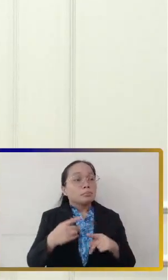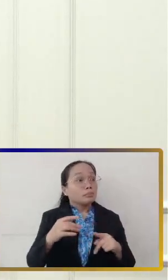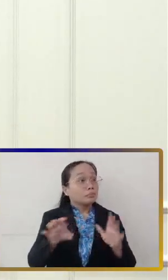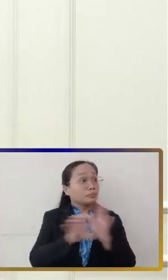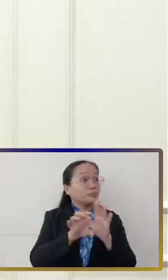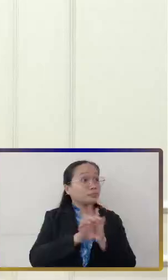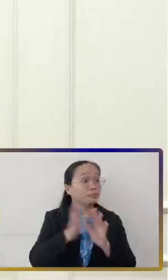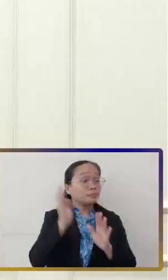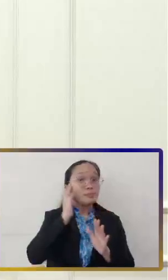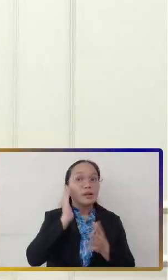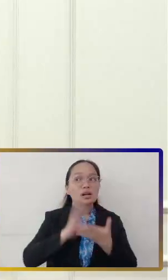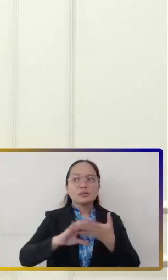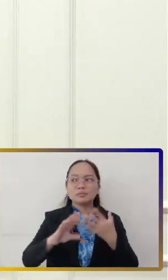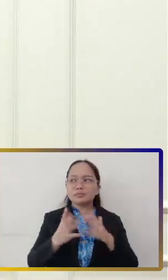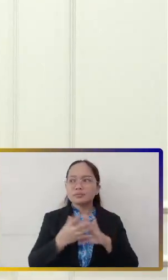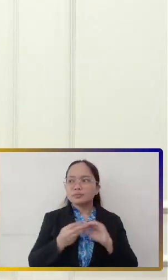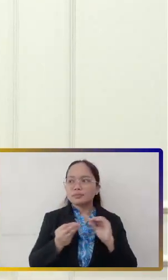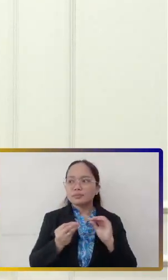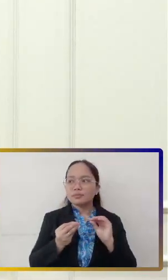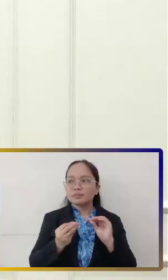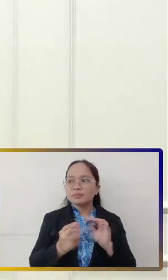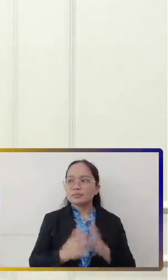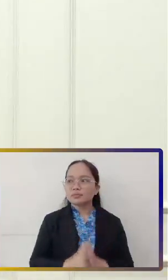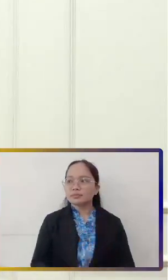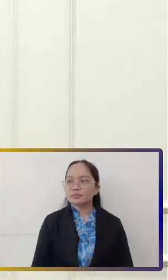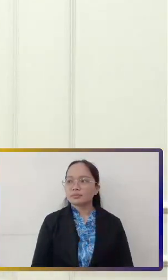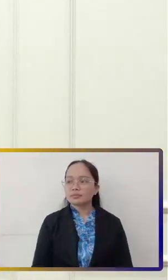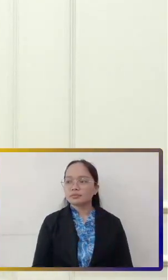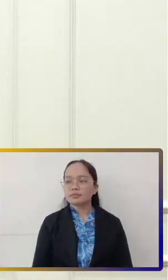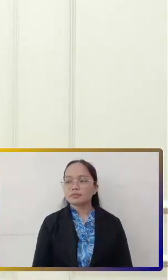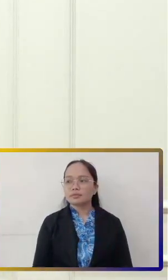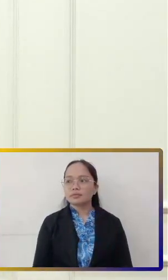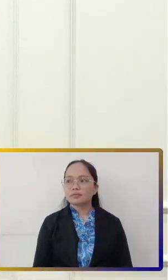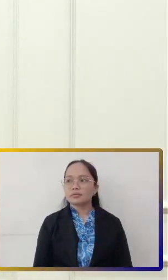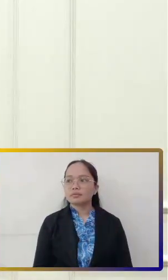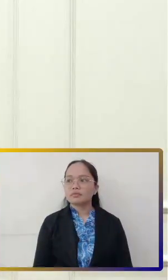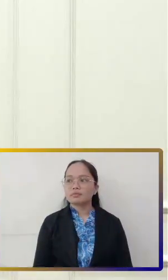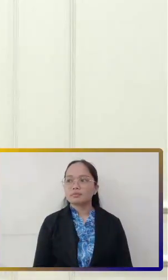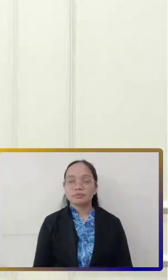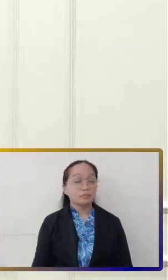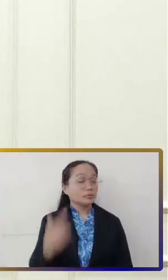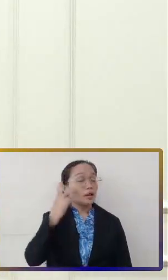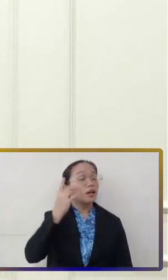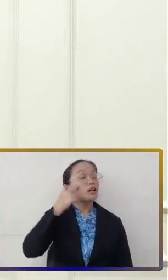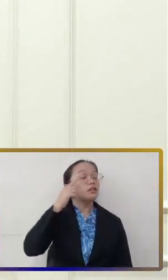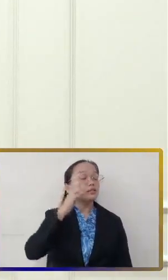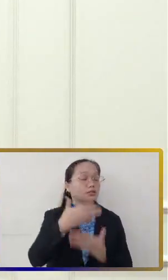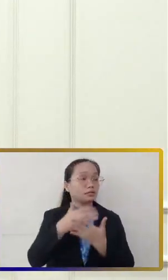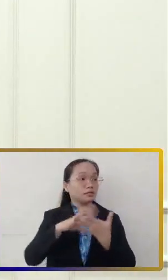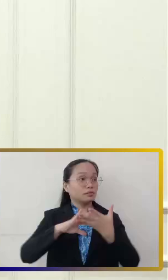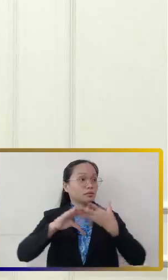You want a story? Okay. Let me share you a story.